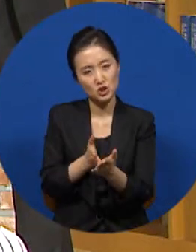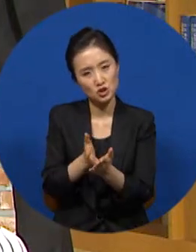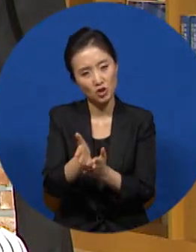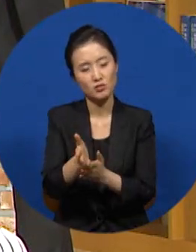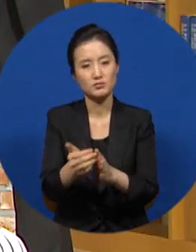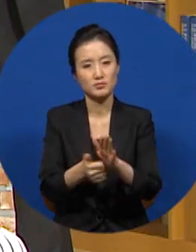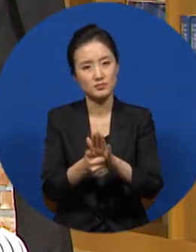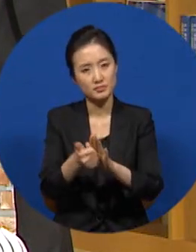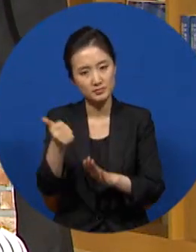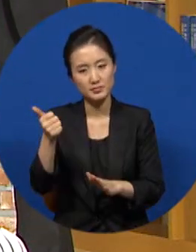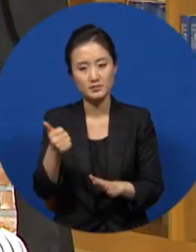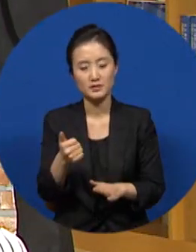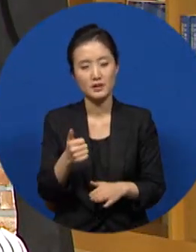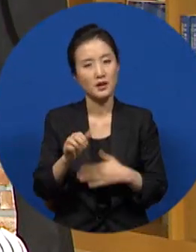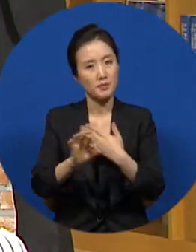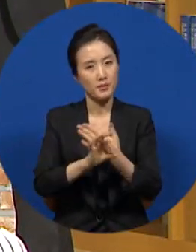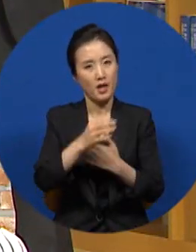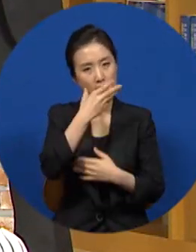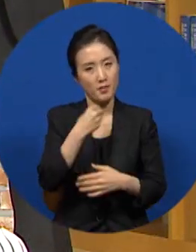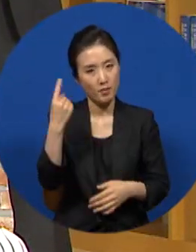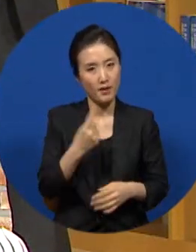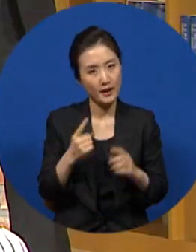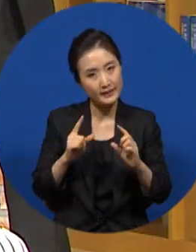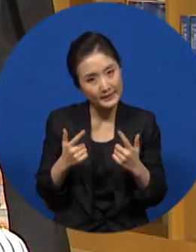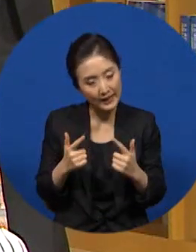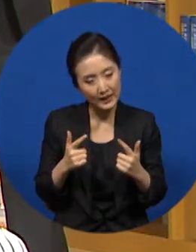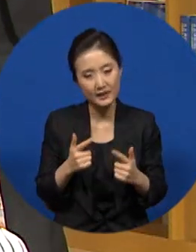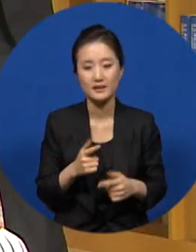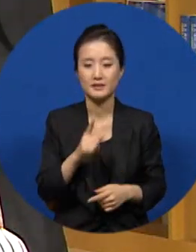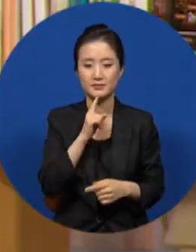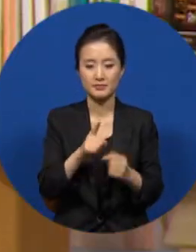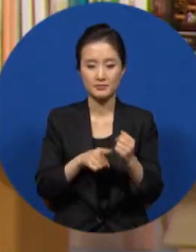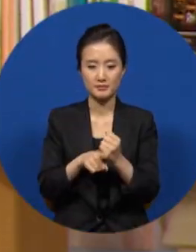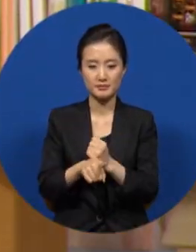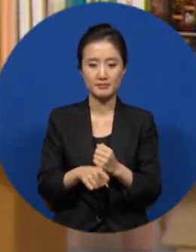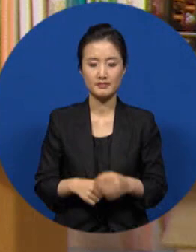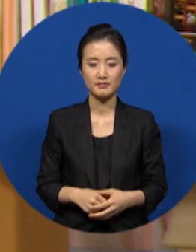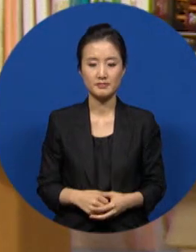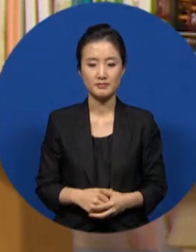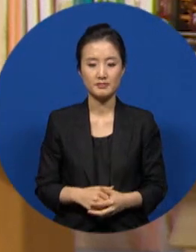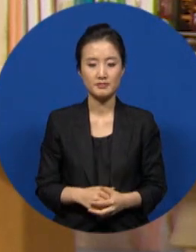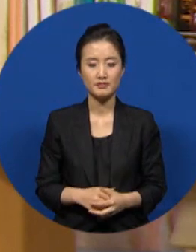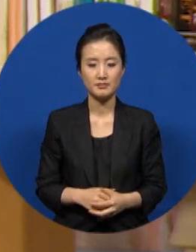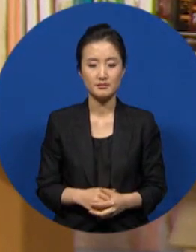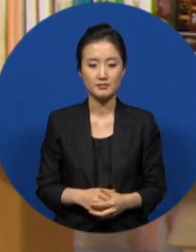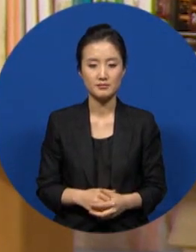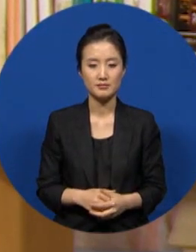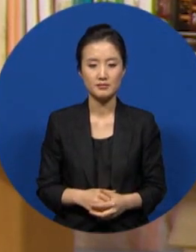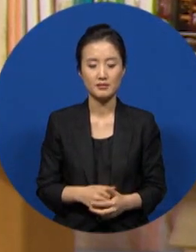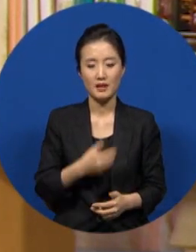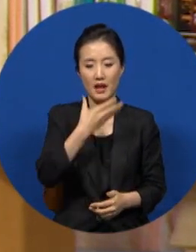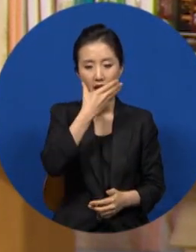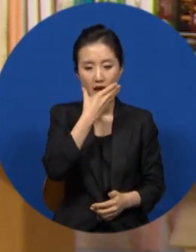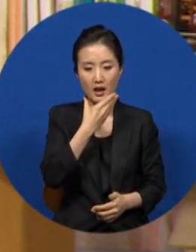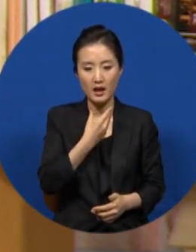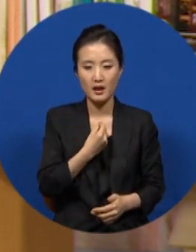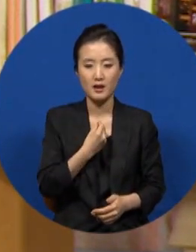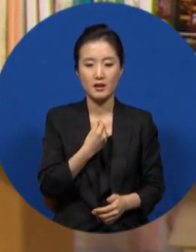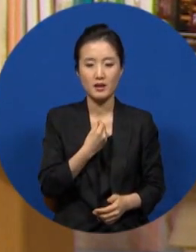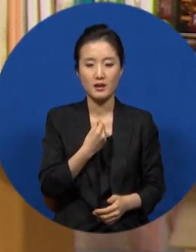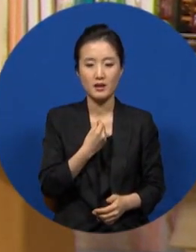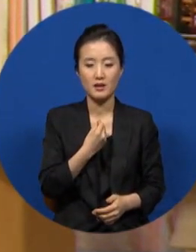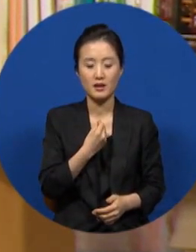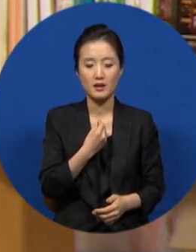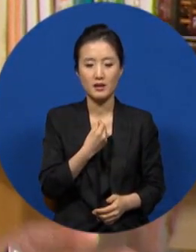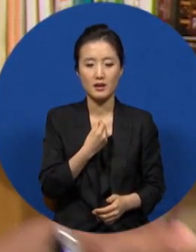성공하고 그러면은 좀 행복하지 않겠는가. 그런데 그거보다도 선을 행하는 것이 훨씬 더 행복에 가까워지는 길이라고